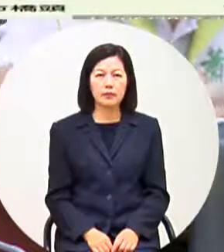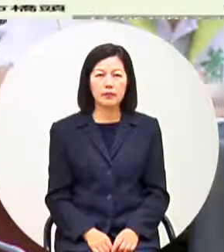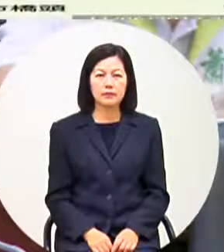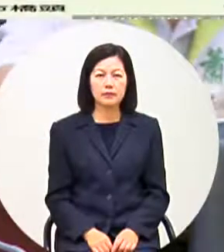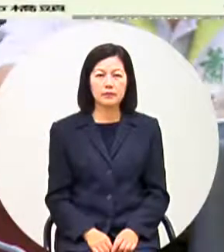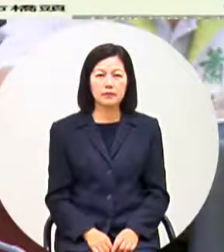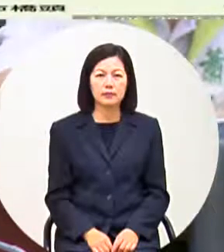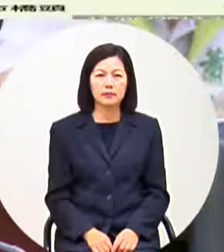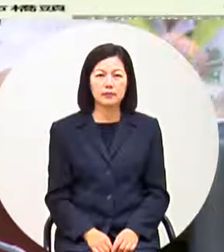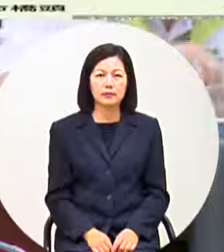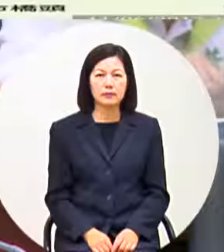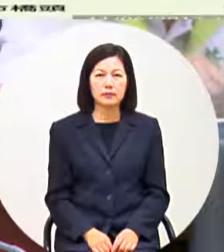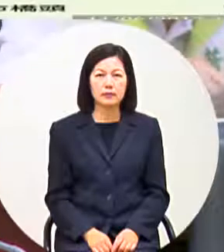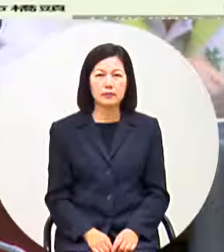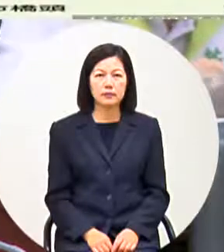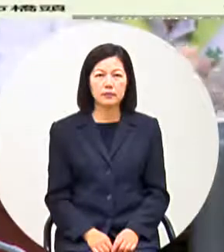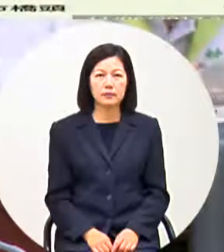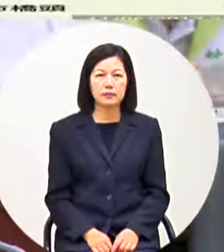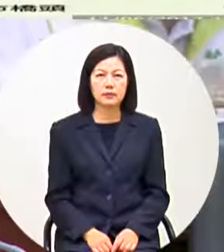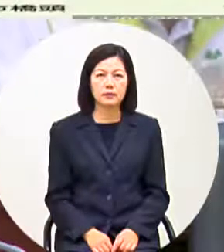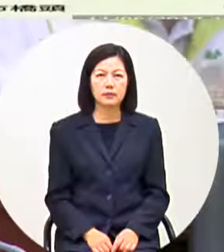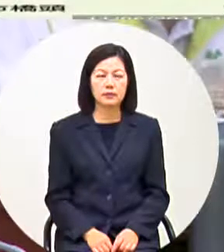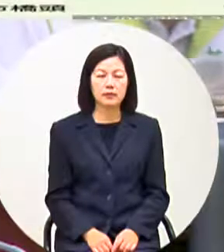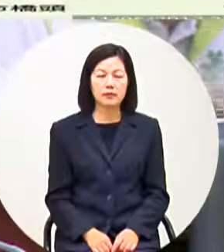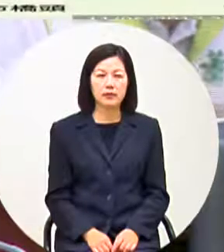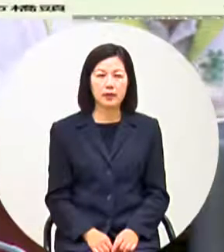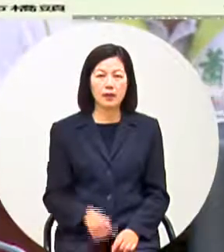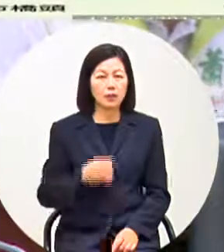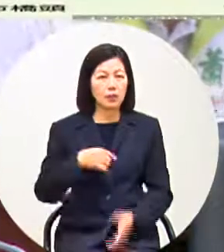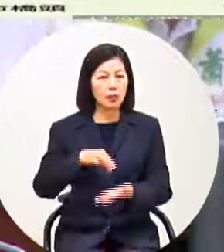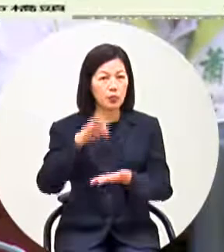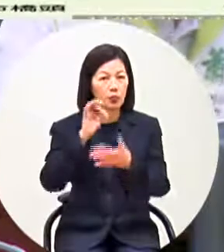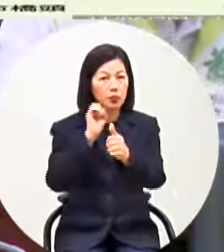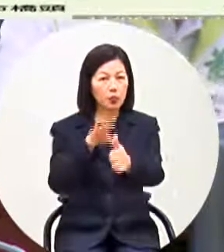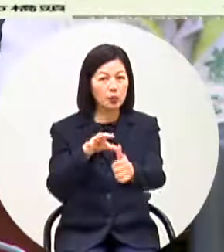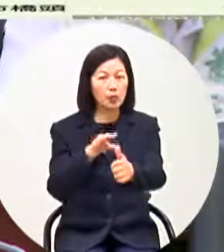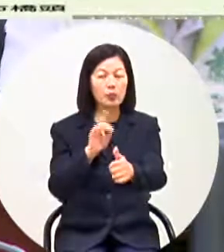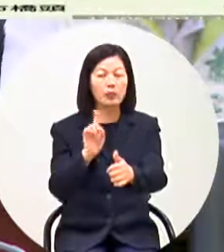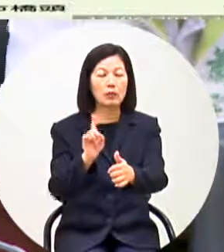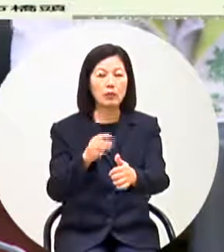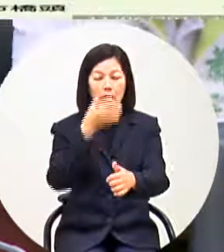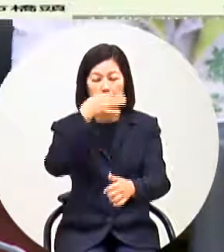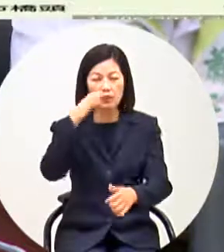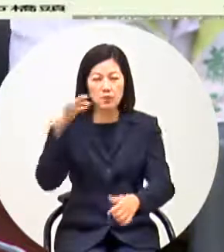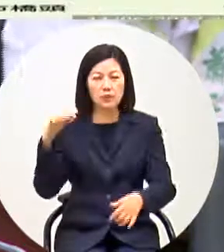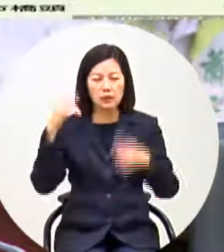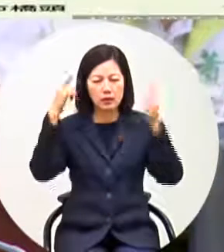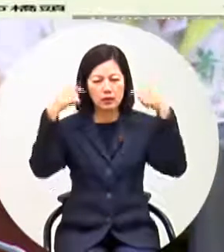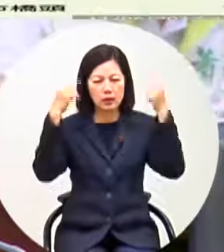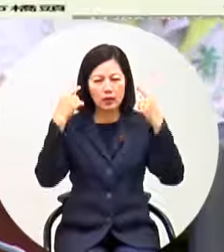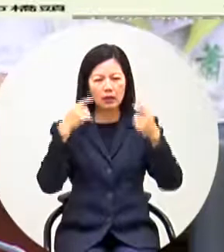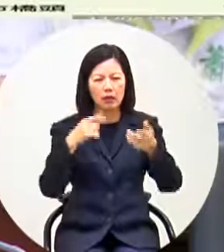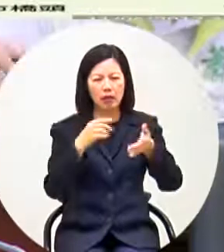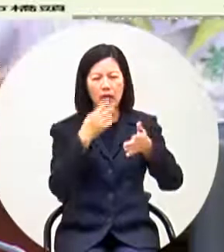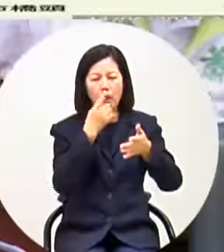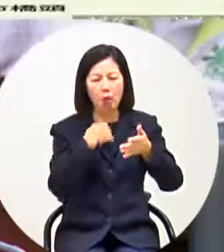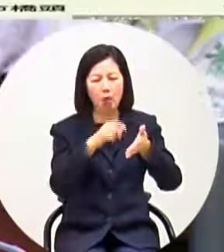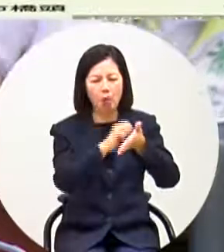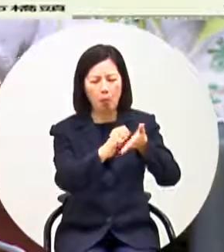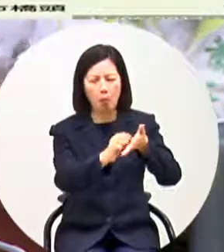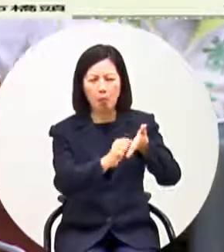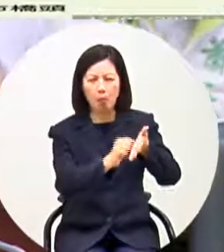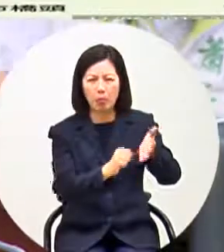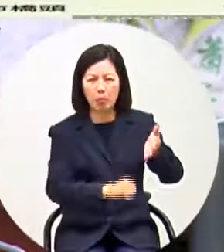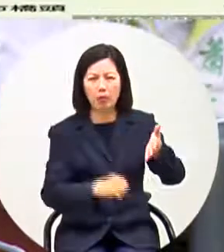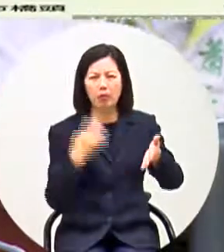啊，所以本身提出来讲哦，我们凤山经常就是红爆了哈。好，像这张11月18号，如